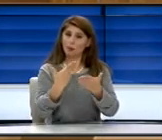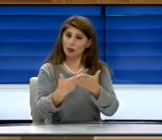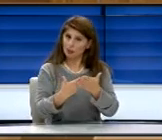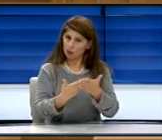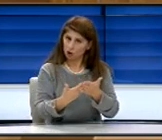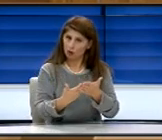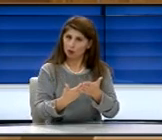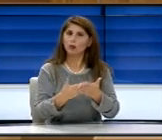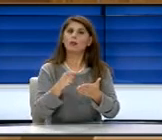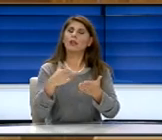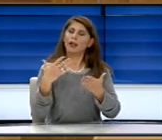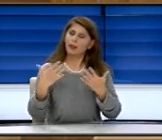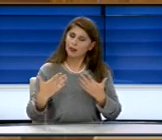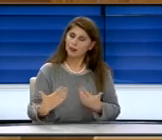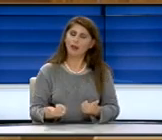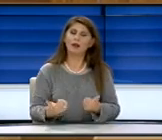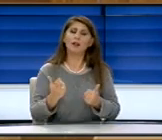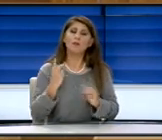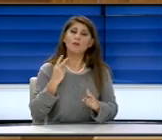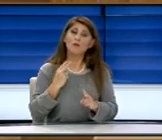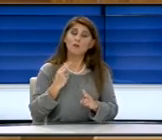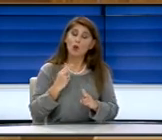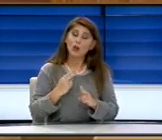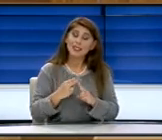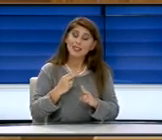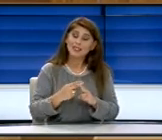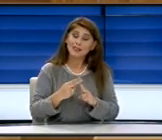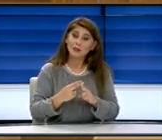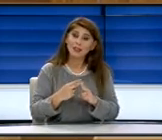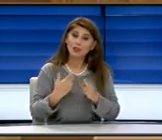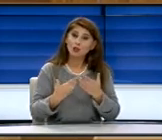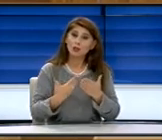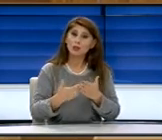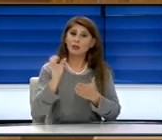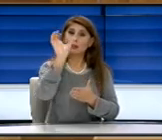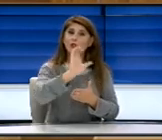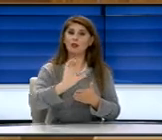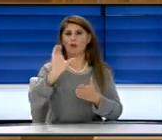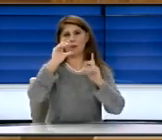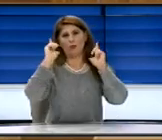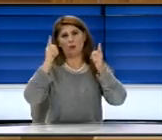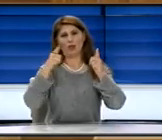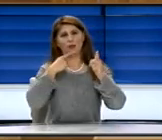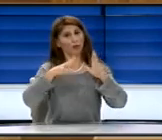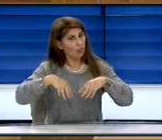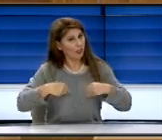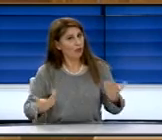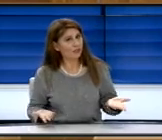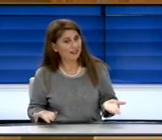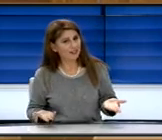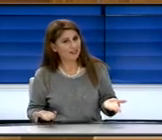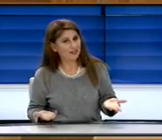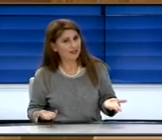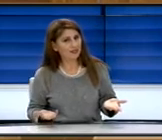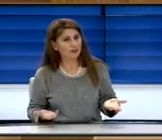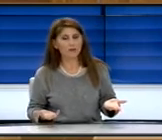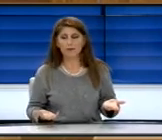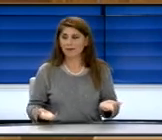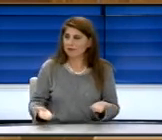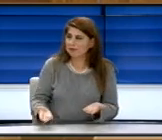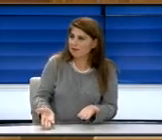επιχειρηματολογώντας αποτελεί ζωτικό στοιχείο της ευρωπαϊκής δημοκρατίας. Φέξε μου